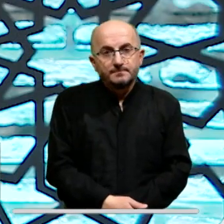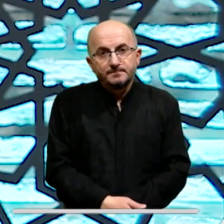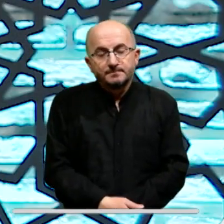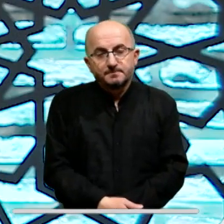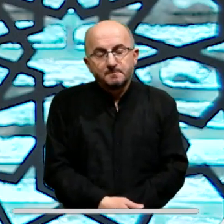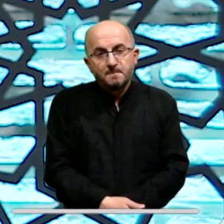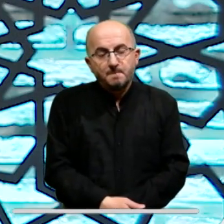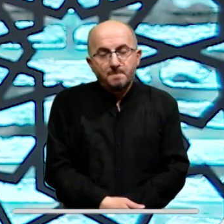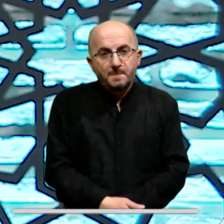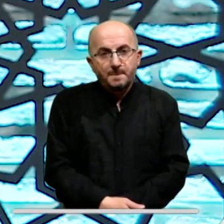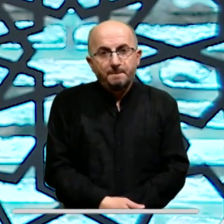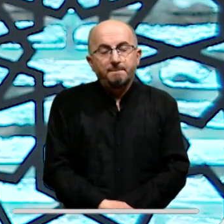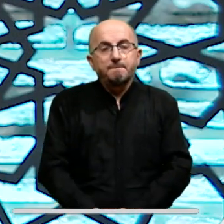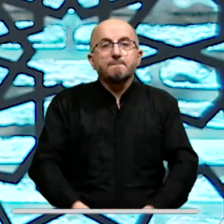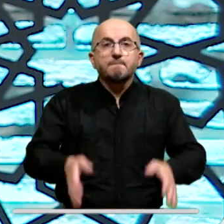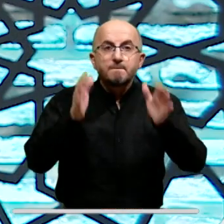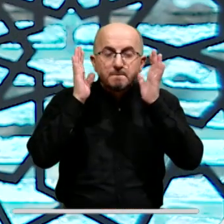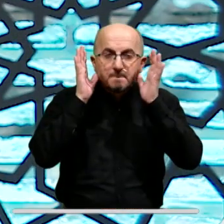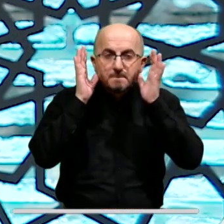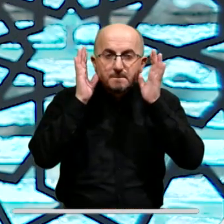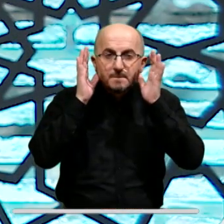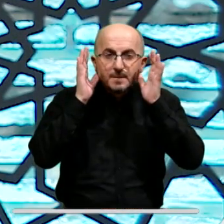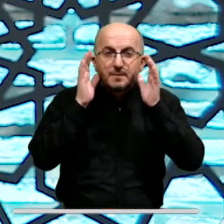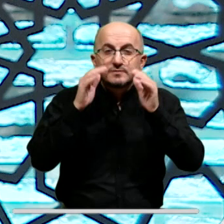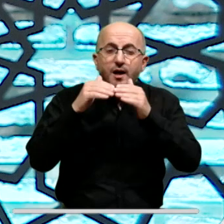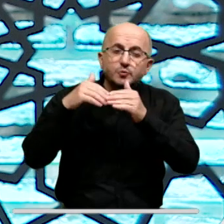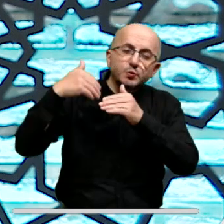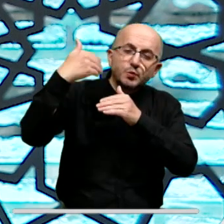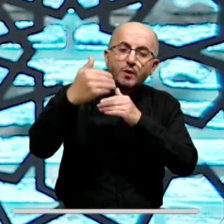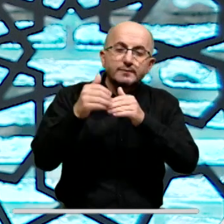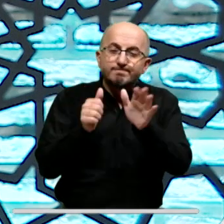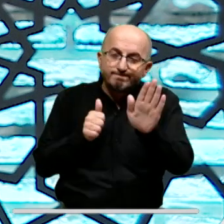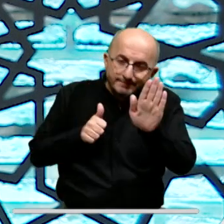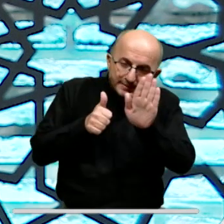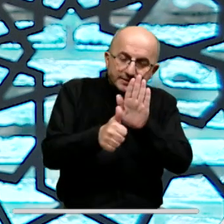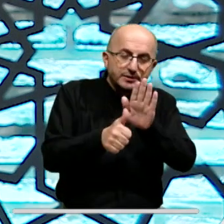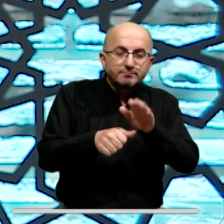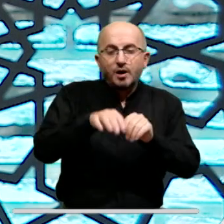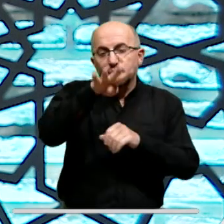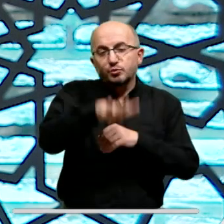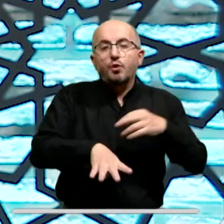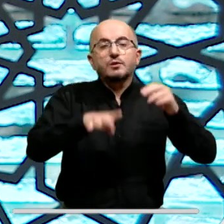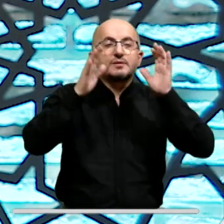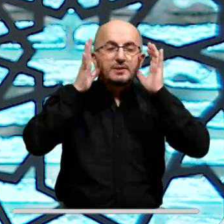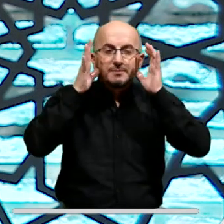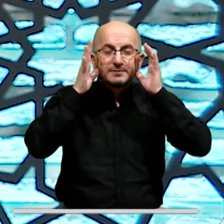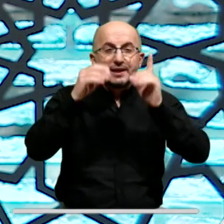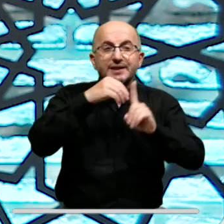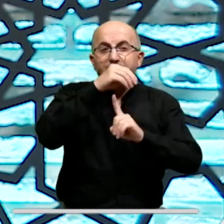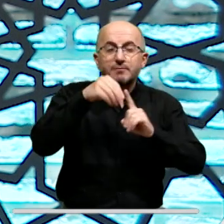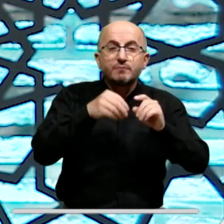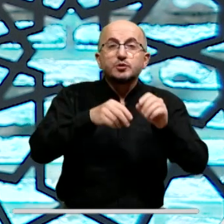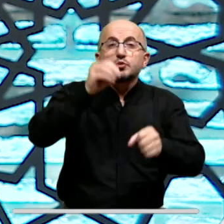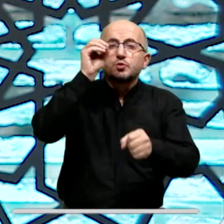Bey'in de namazla alakalı bir sorusu var. Namaza sonradan yetişen, örneğin 4 rekatlı bir namazda İmam Efendi'ye